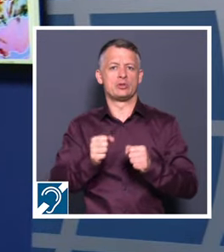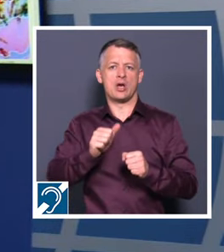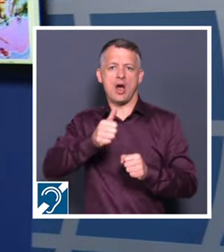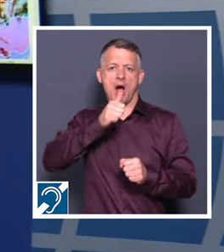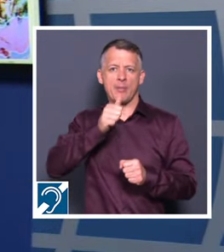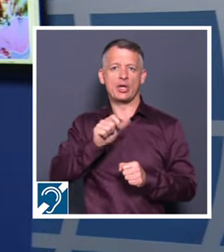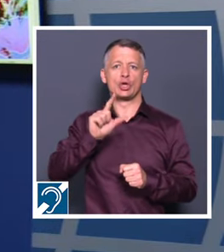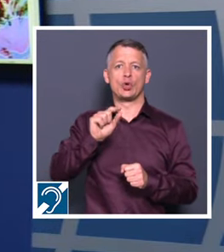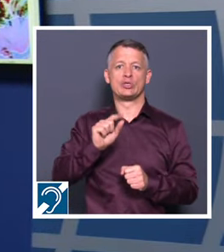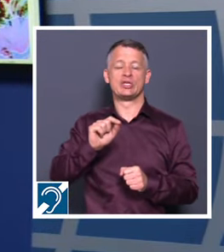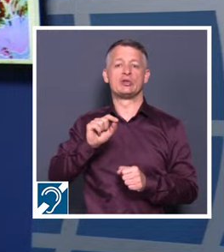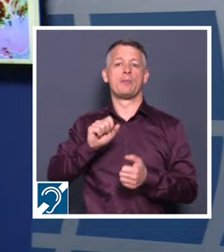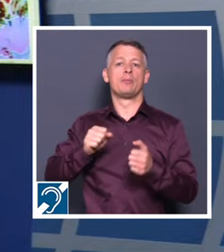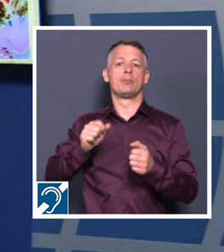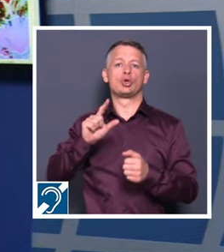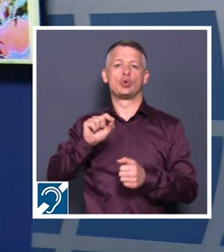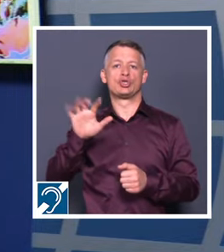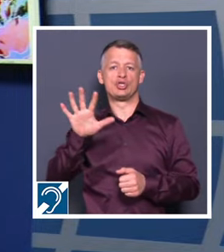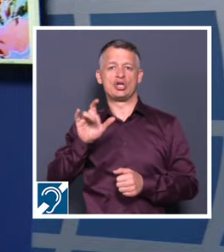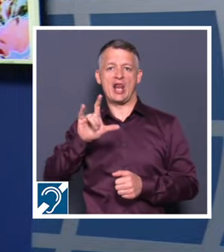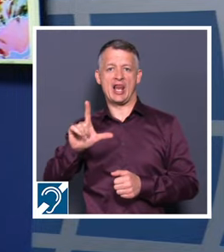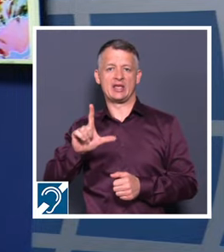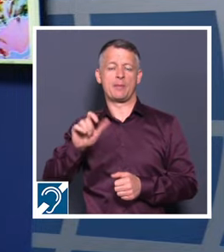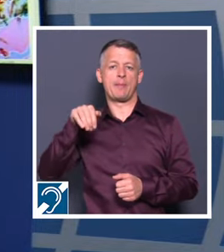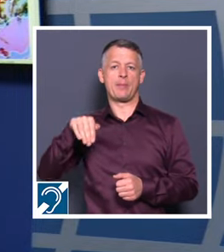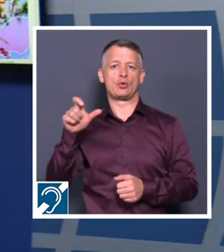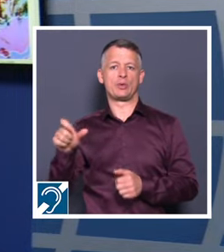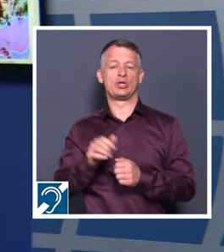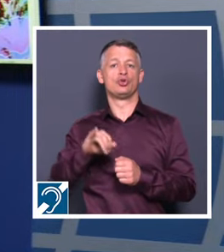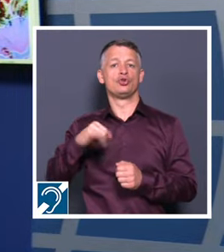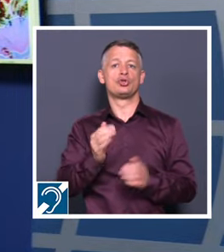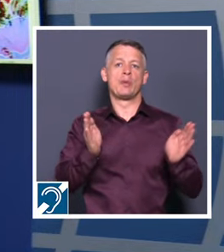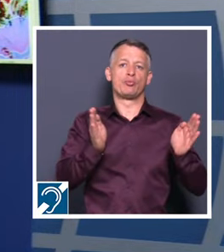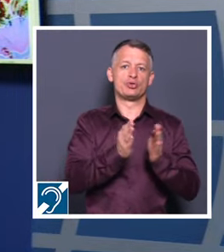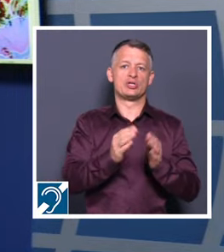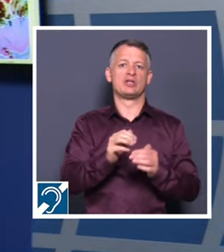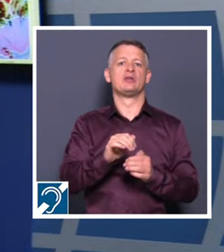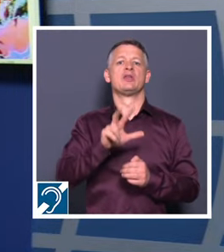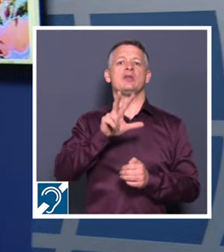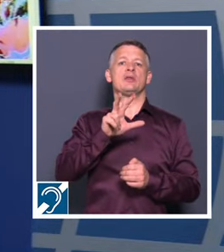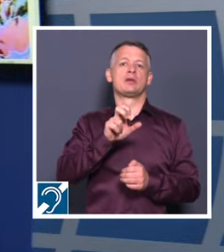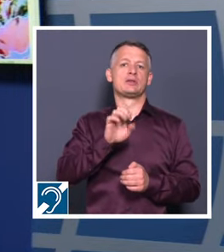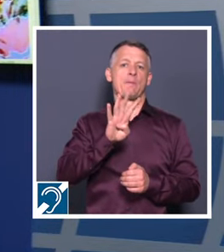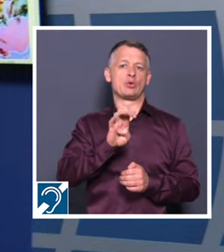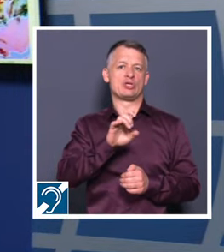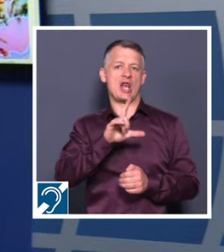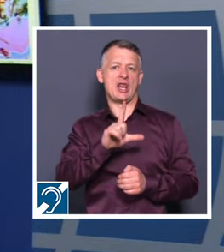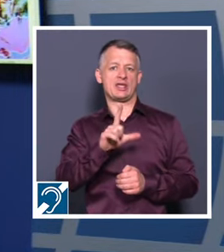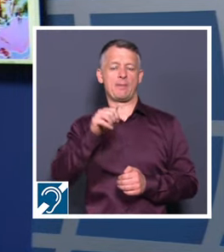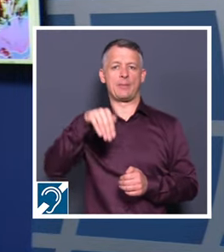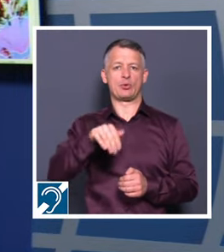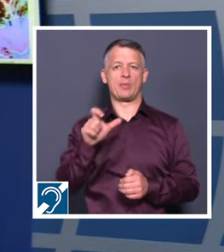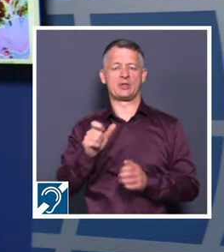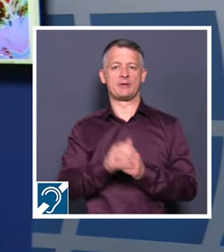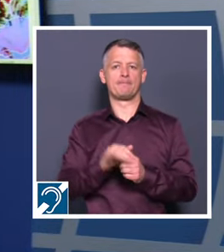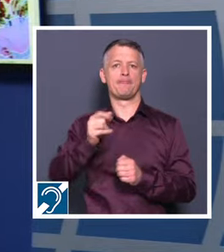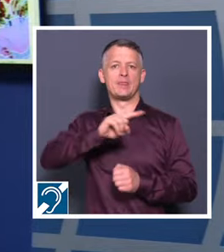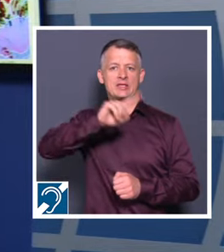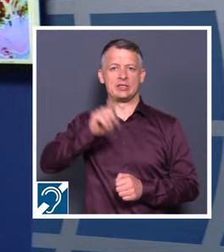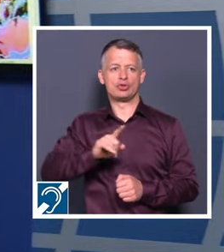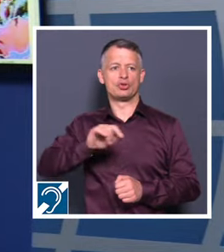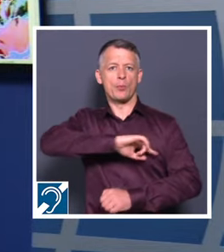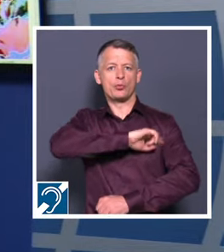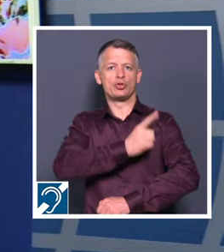de 20-25 de litri pe metru pătrat și izolat de peste 40 de litri pe metru pătrat, descărcări electrice, intensificări